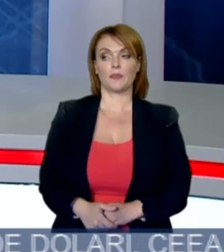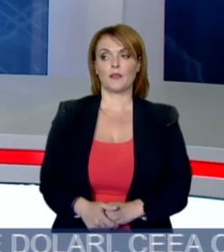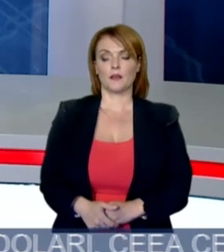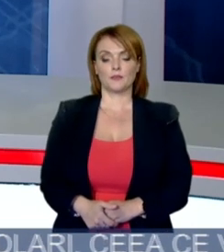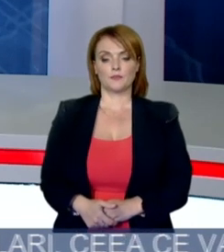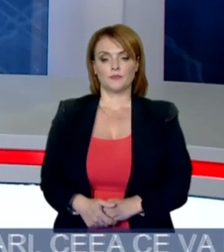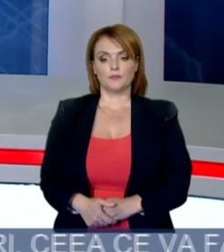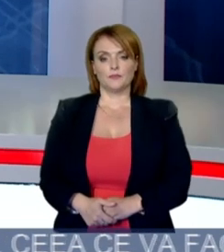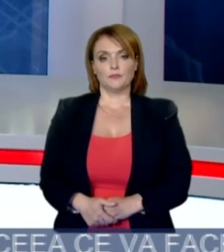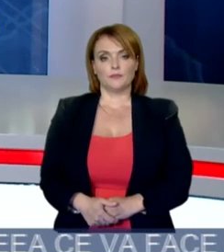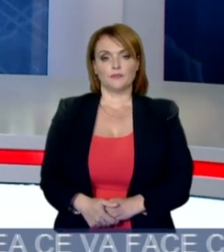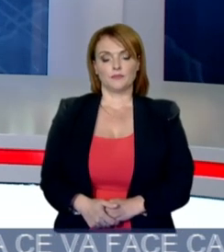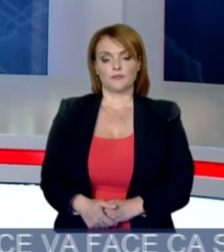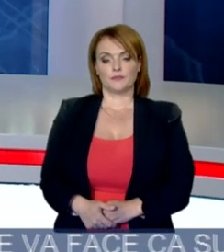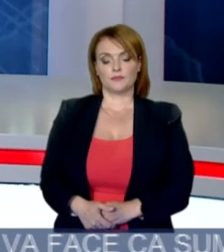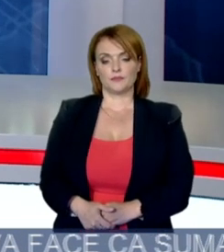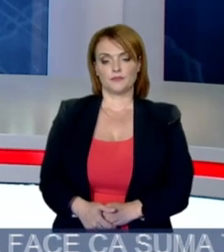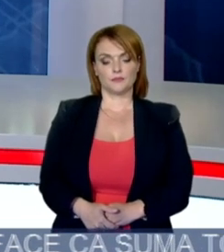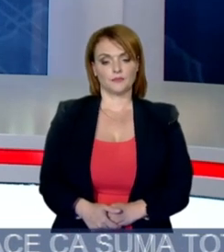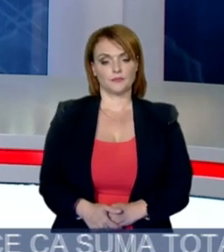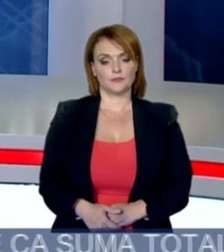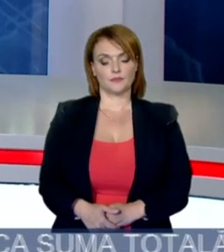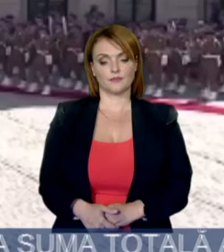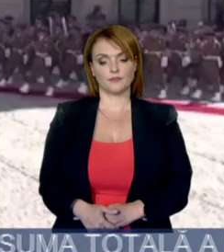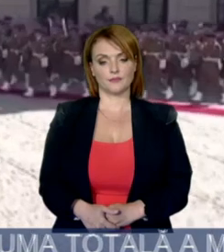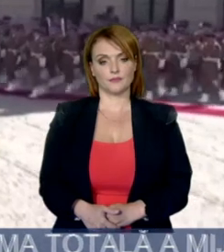și Interstatal, Istorie și Actualitate.